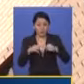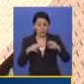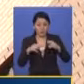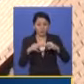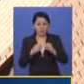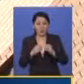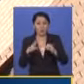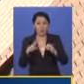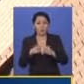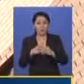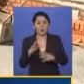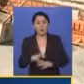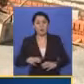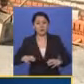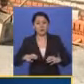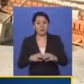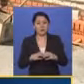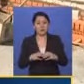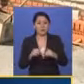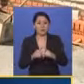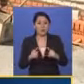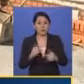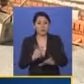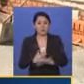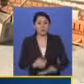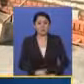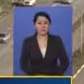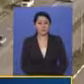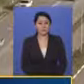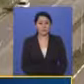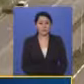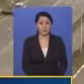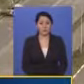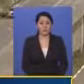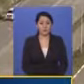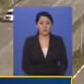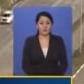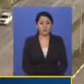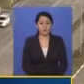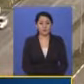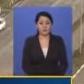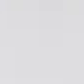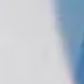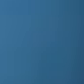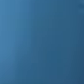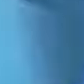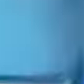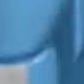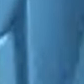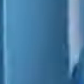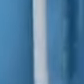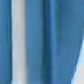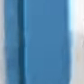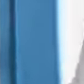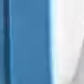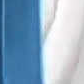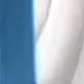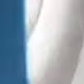14 үй жекеменшік компаниялардың қаржысына бой көтереді. Нұрсұлтан Тілектесов, Анатолий Беланок, жаңалықтар қызметі.